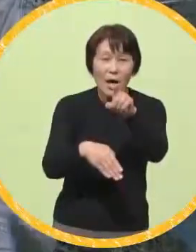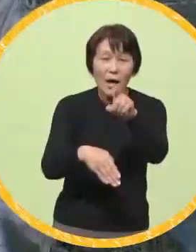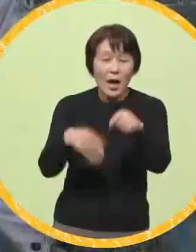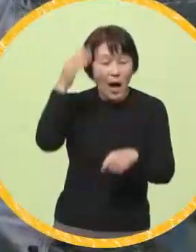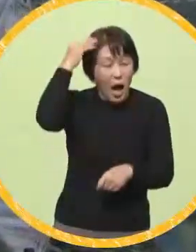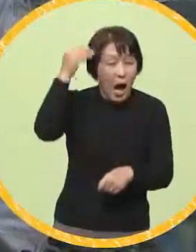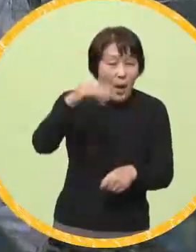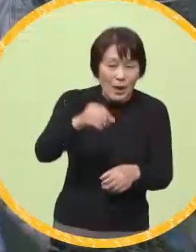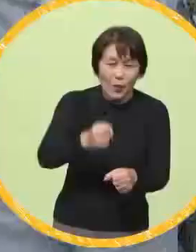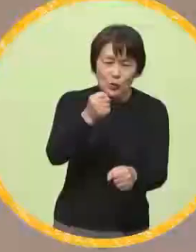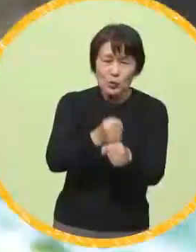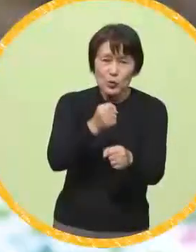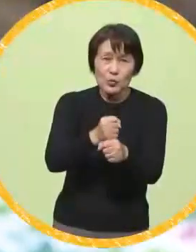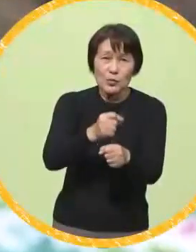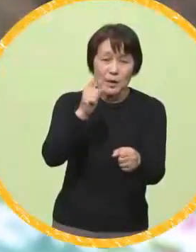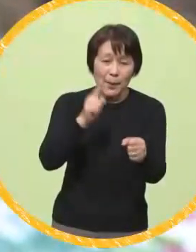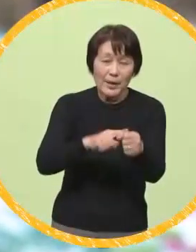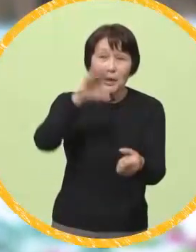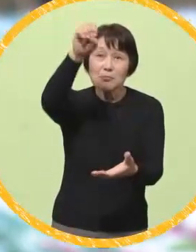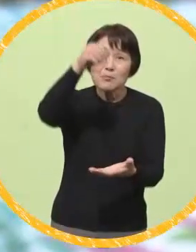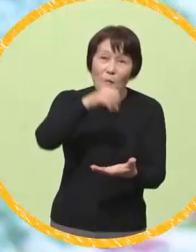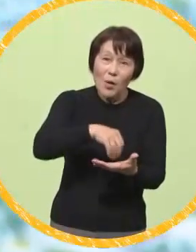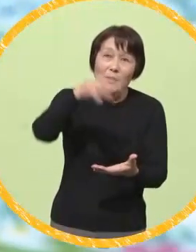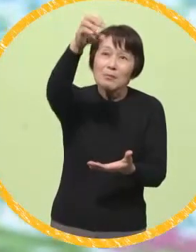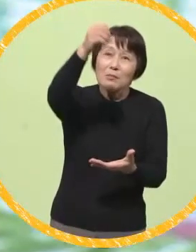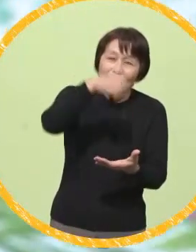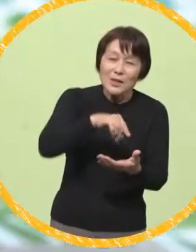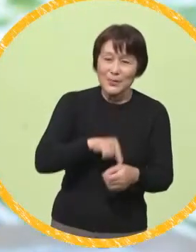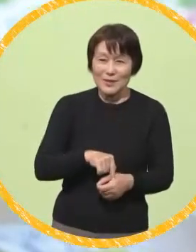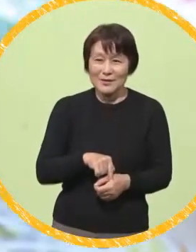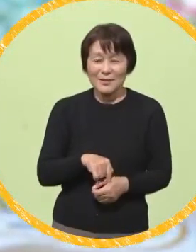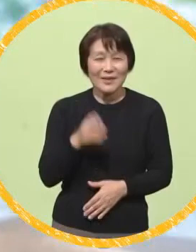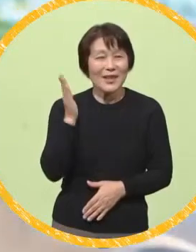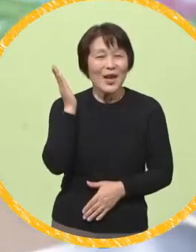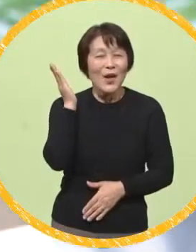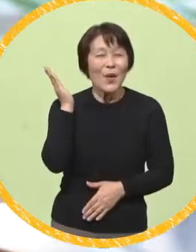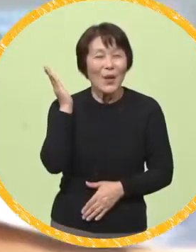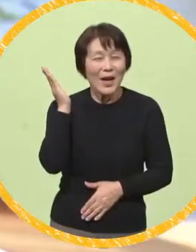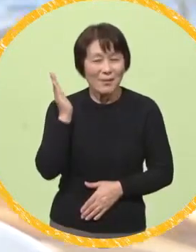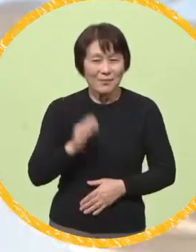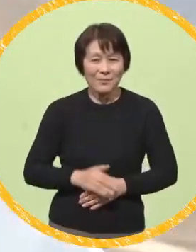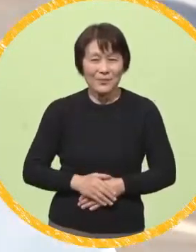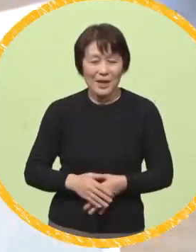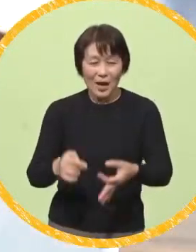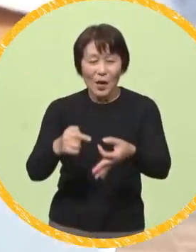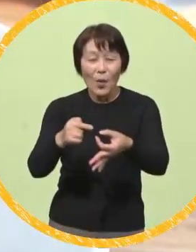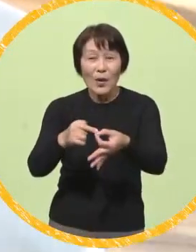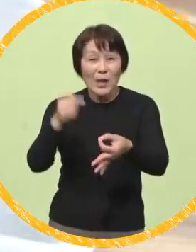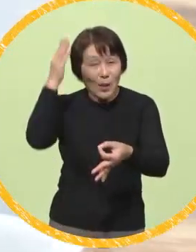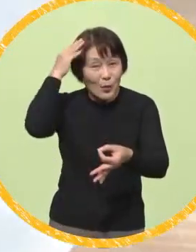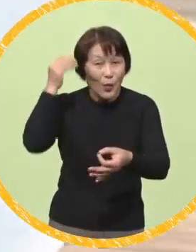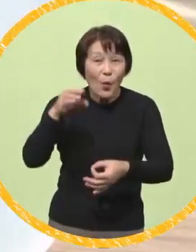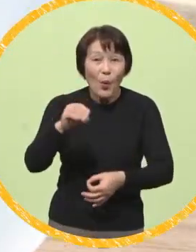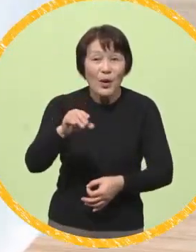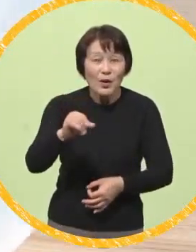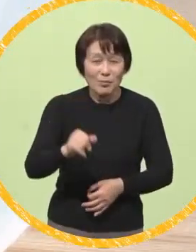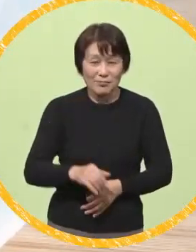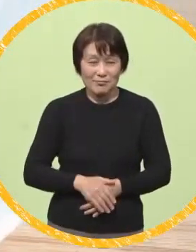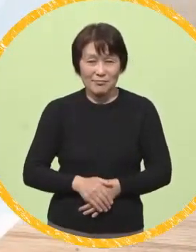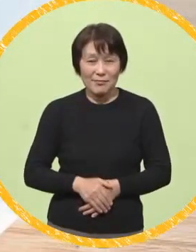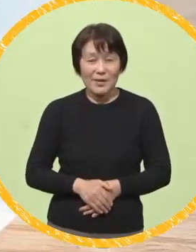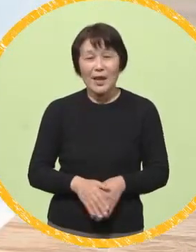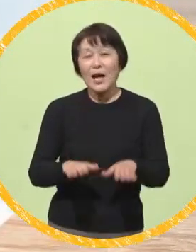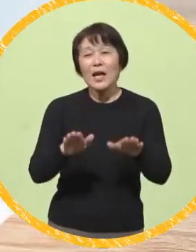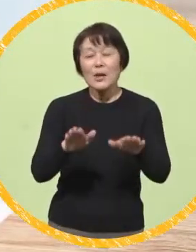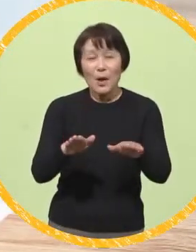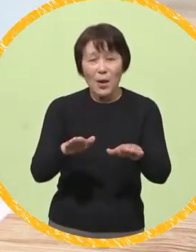を収穫します。 はい、こちらが 100% 二宮さんのオリーブオイル。特に今の季節